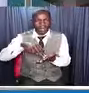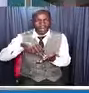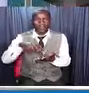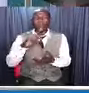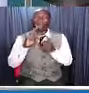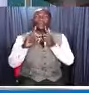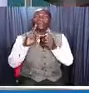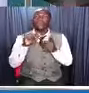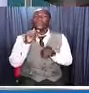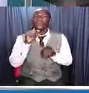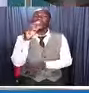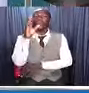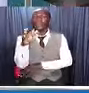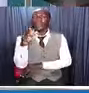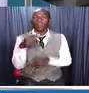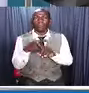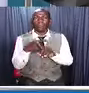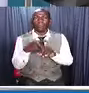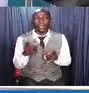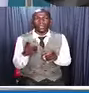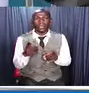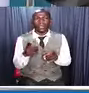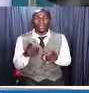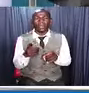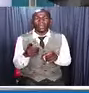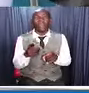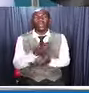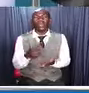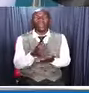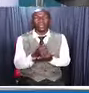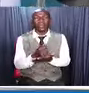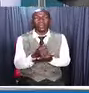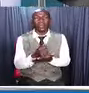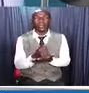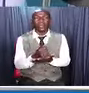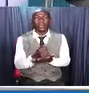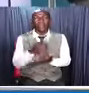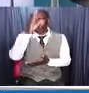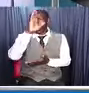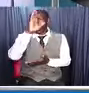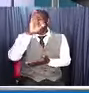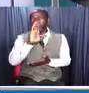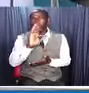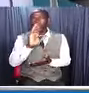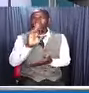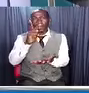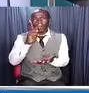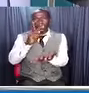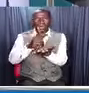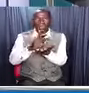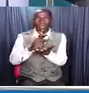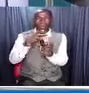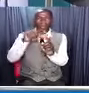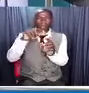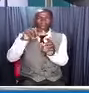he speaks. It's not he who is speaking. Bwana Yesu asifiwe sana. Amen. Mungu God ameweka hilo neno